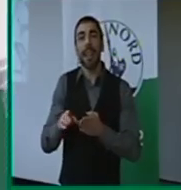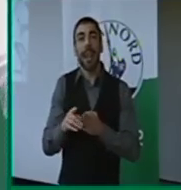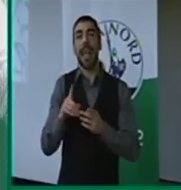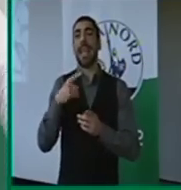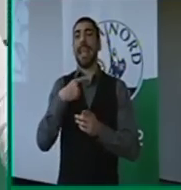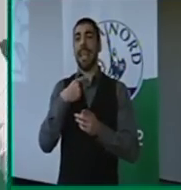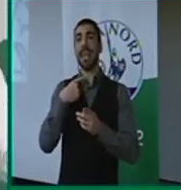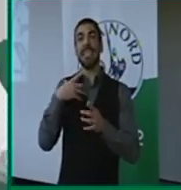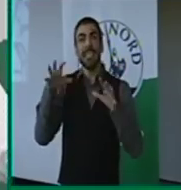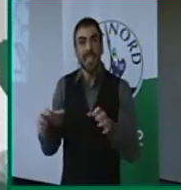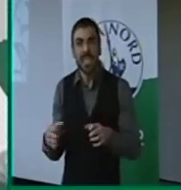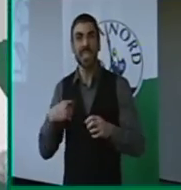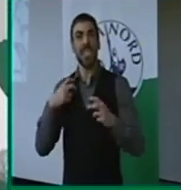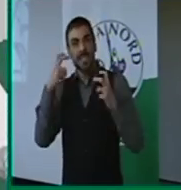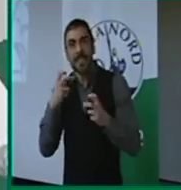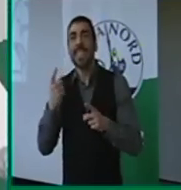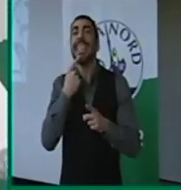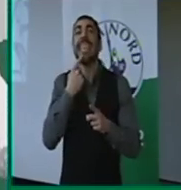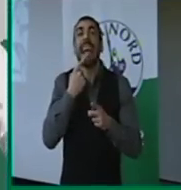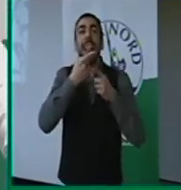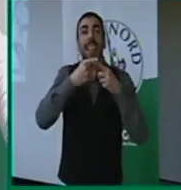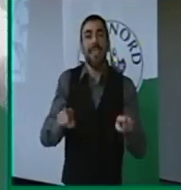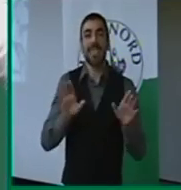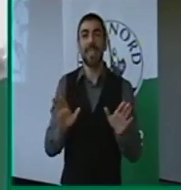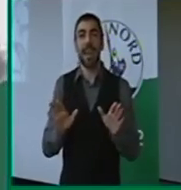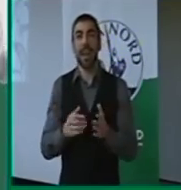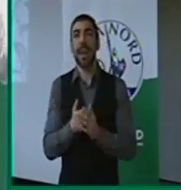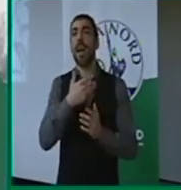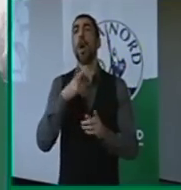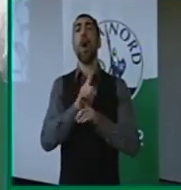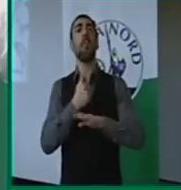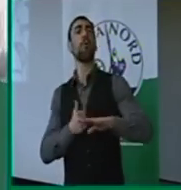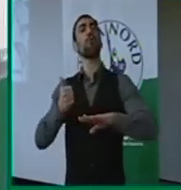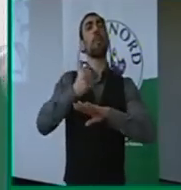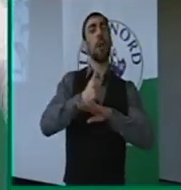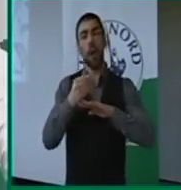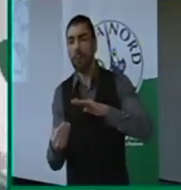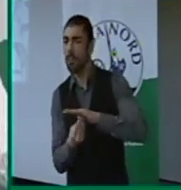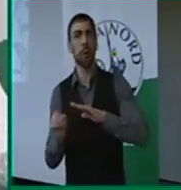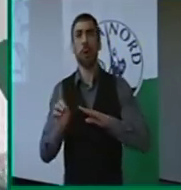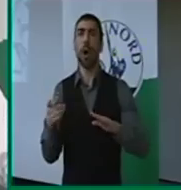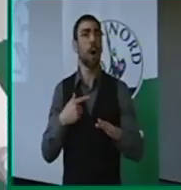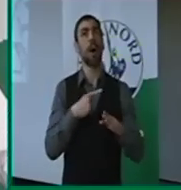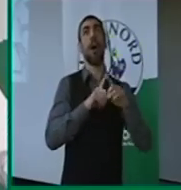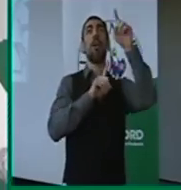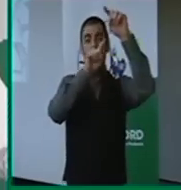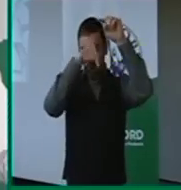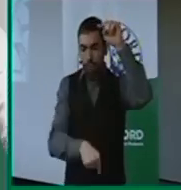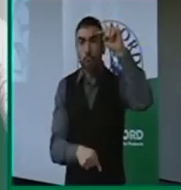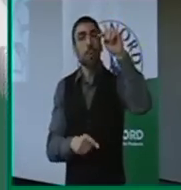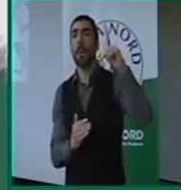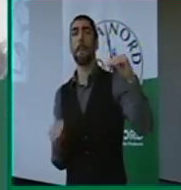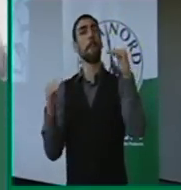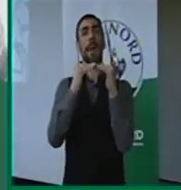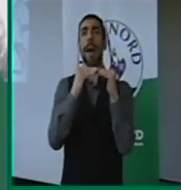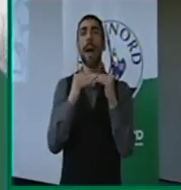con i denti le diversità senza essere superiori o inferiori a nessuno dalla Valcamonica al Salento